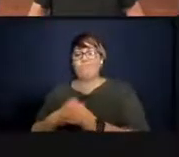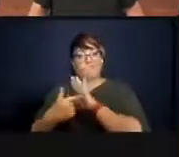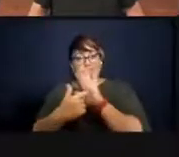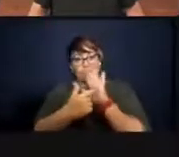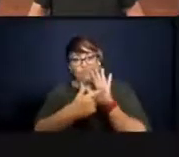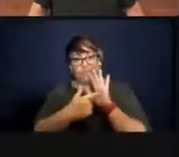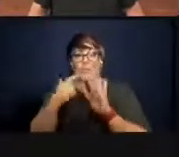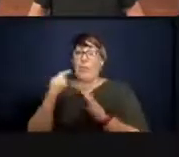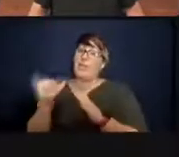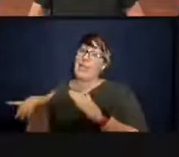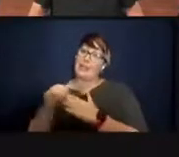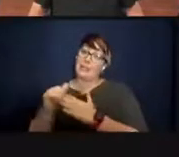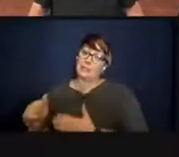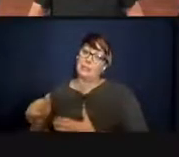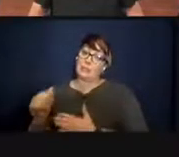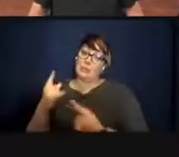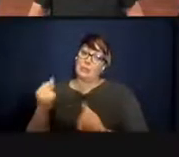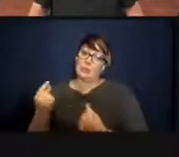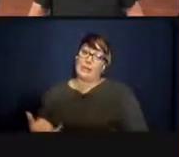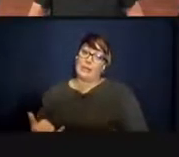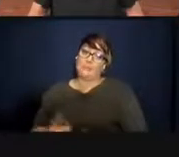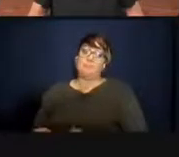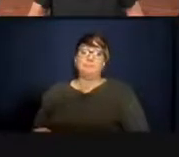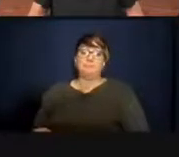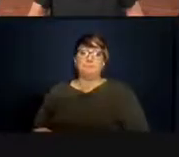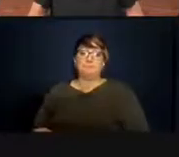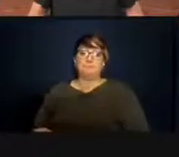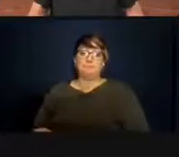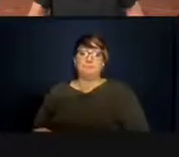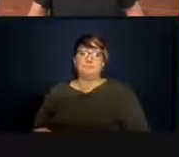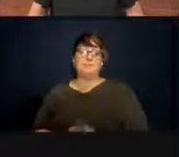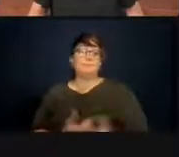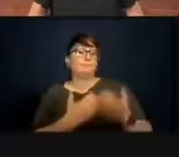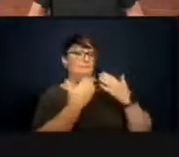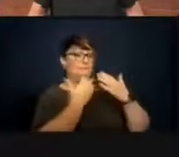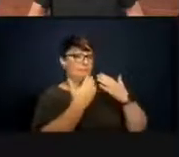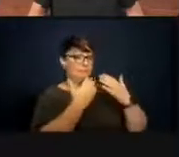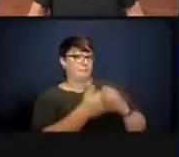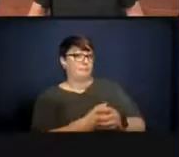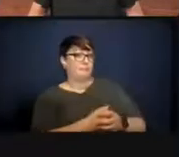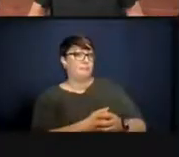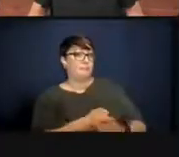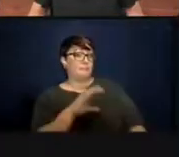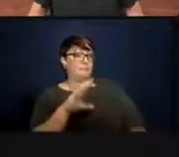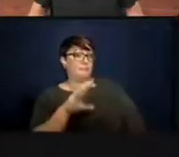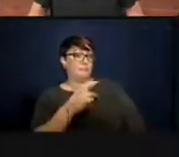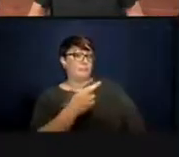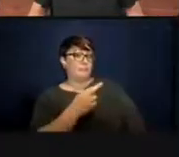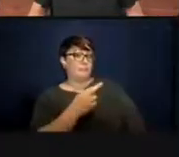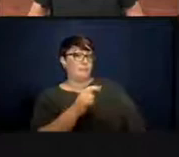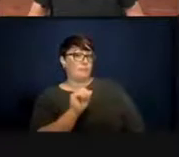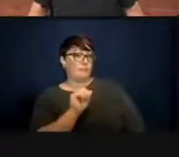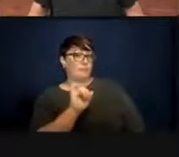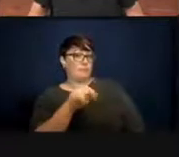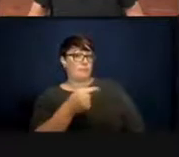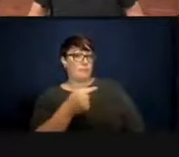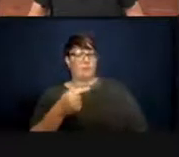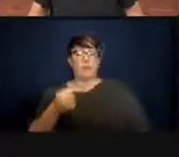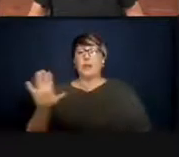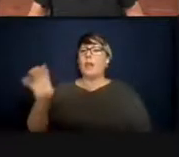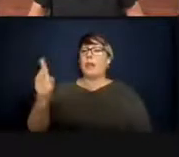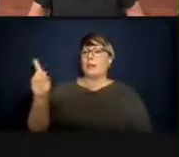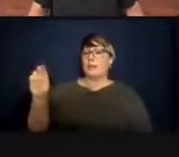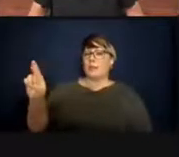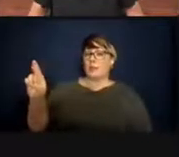what we're doing. Thank you. Thank you, Ms. Duncan. Board Member Craig, please. Thank you, Dr. Hitchens. I had